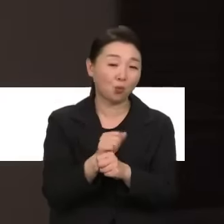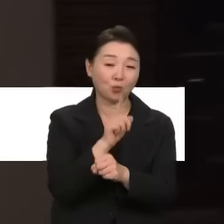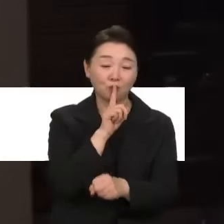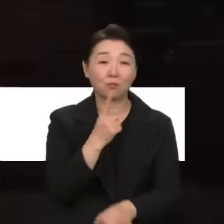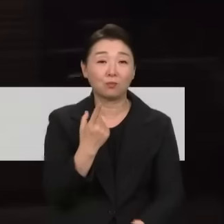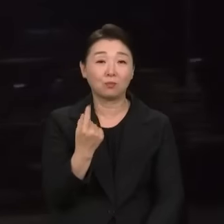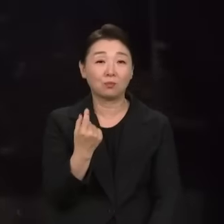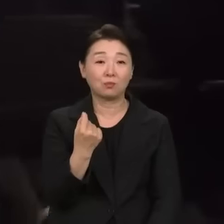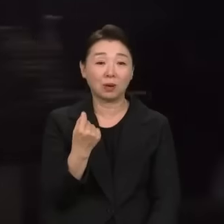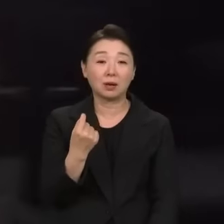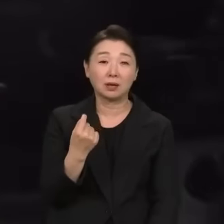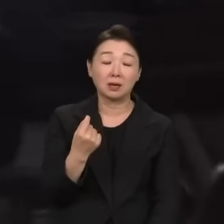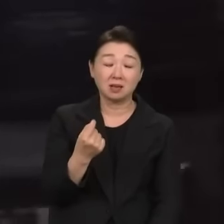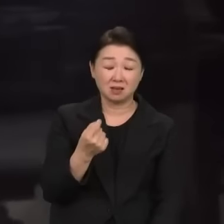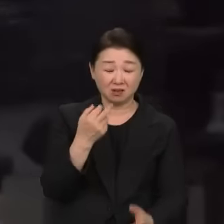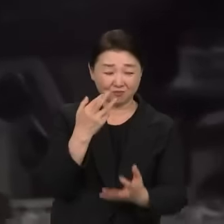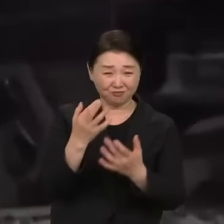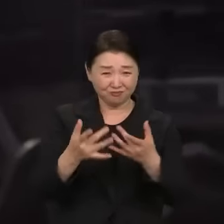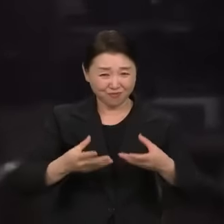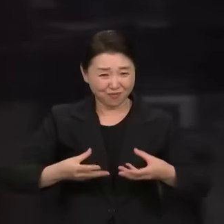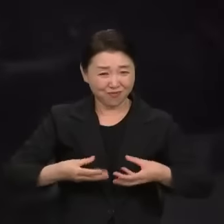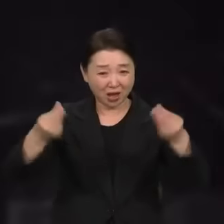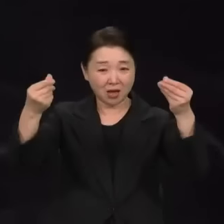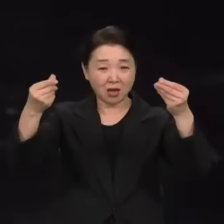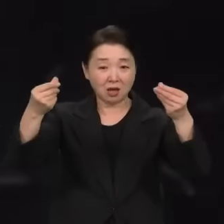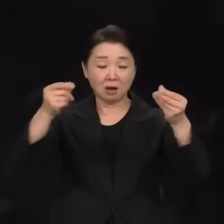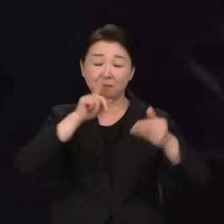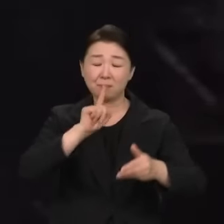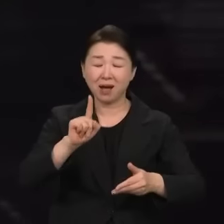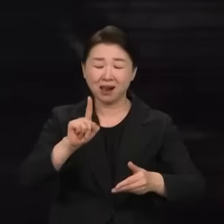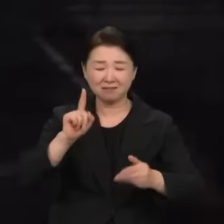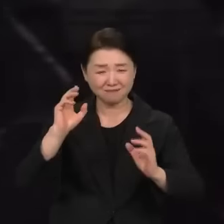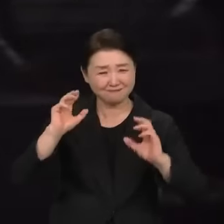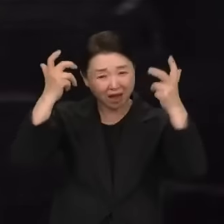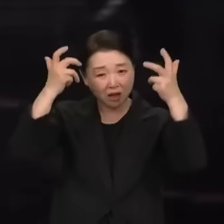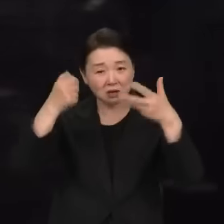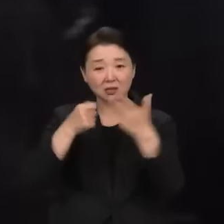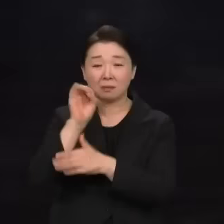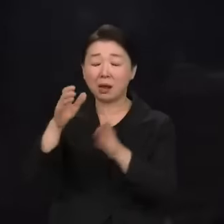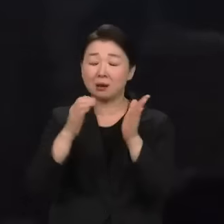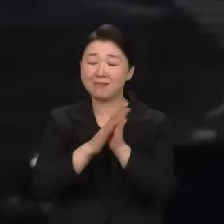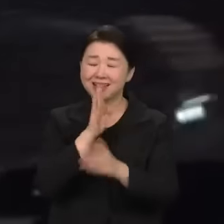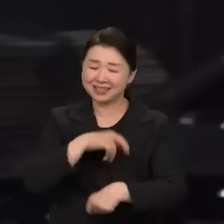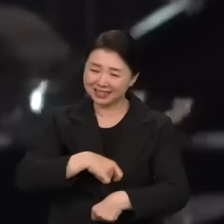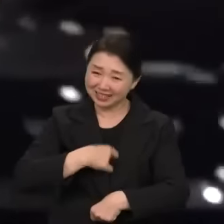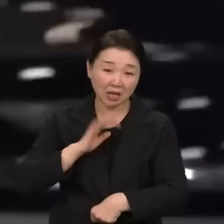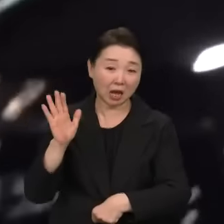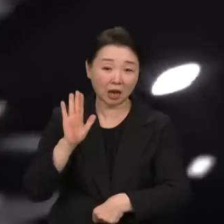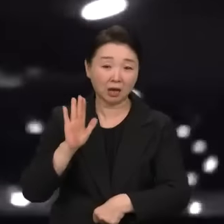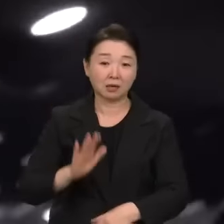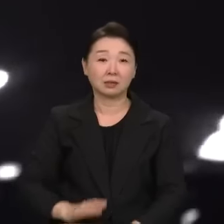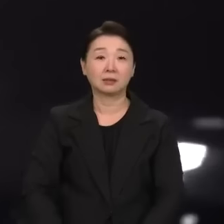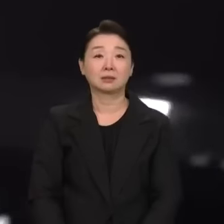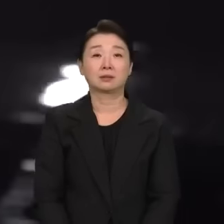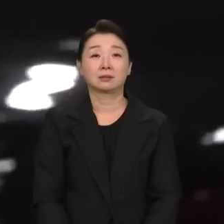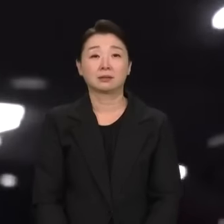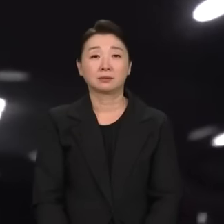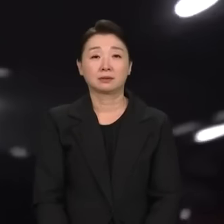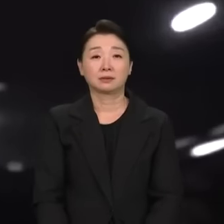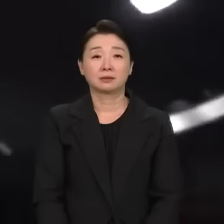주장했습니다. 다 불태워버리겠다던 발언도 홧김에 한 것이지 진심은 아니었다는 겁니다.